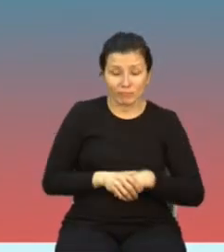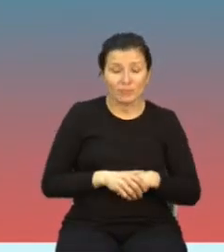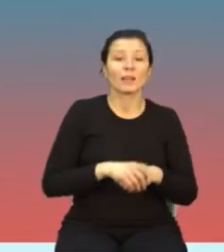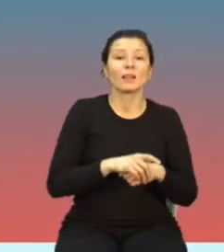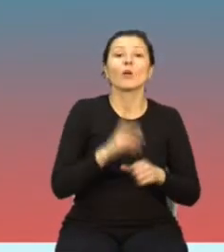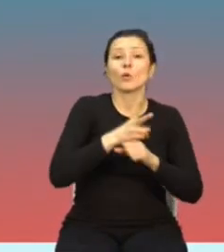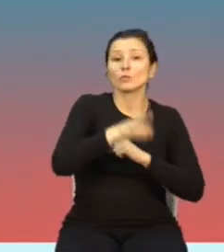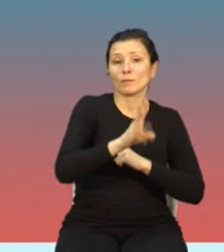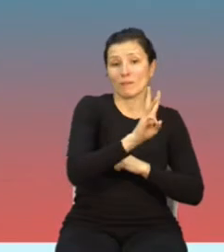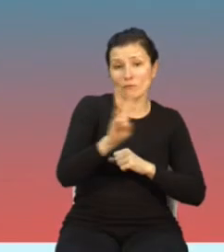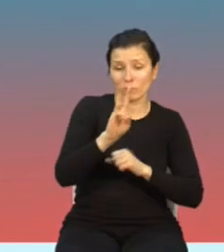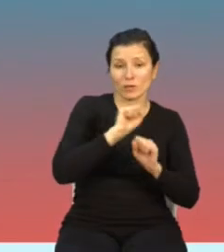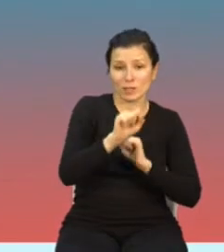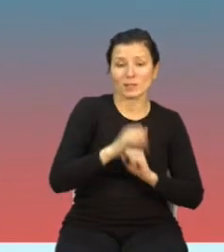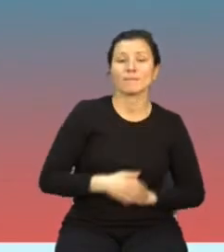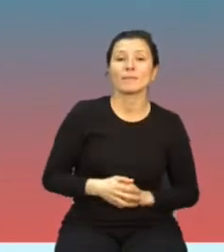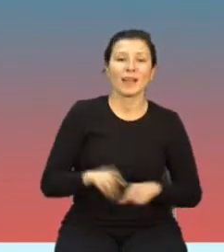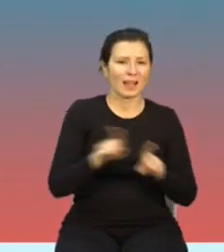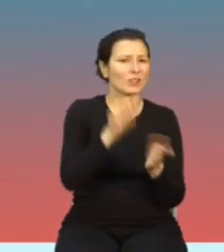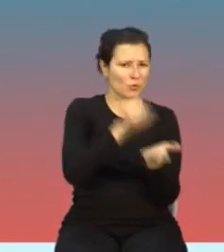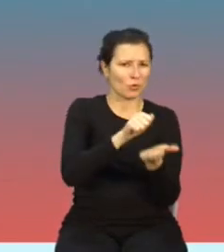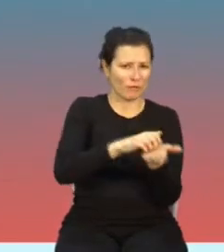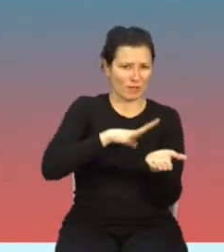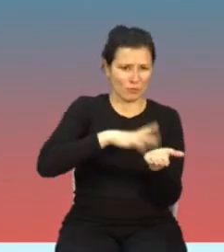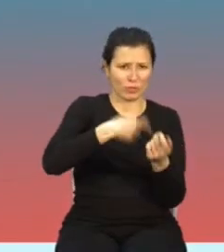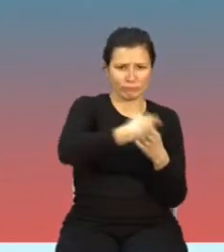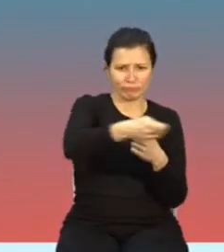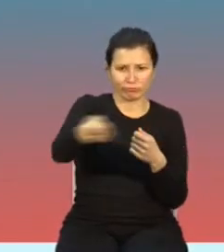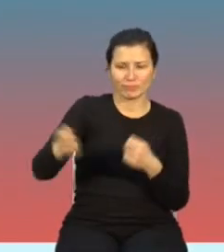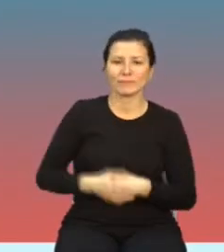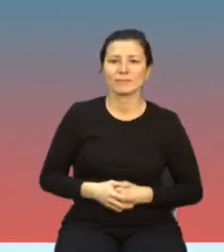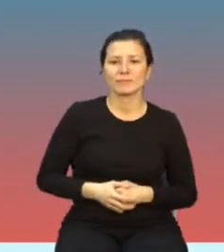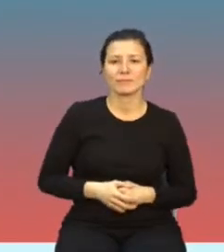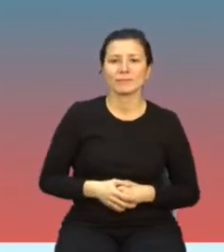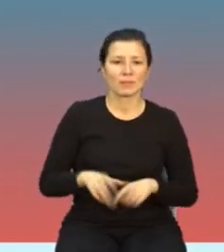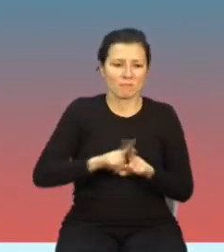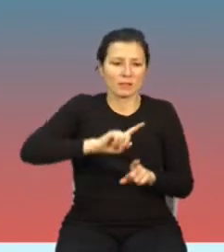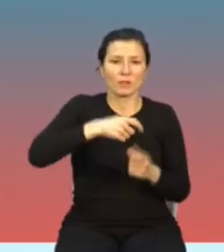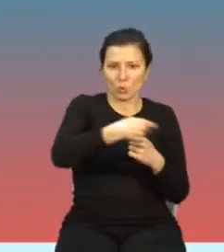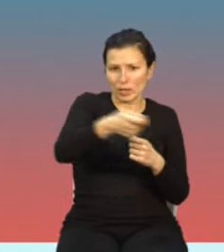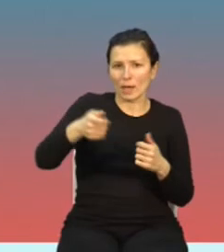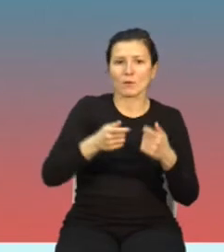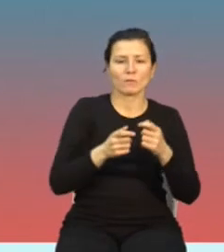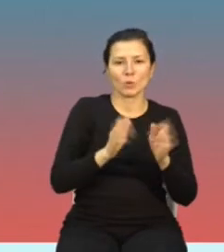internetowej, ale też i w druku. I też rozdajemy takiego rodzaju ulotki.